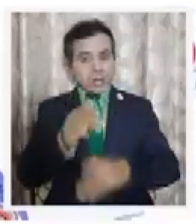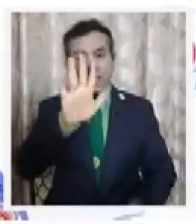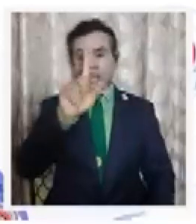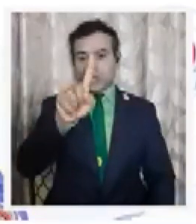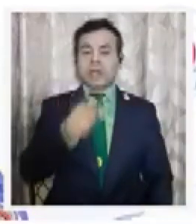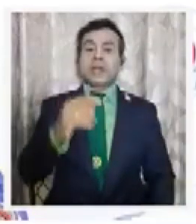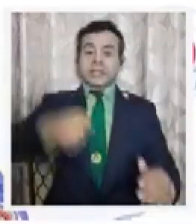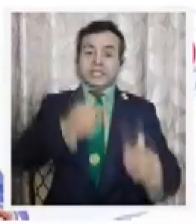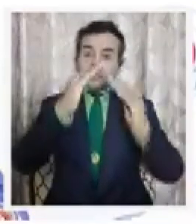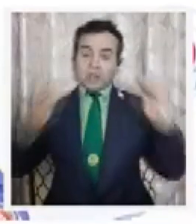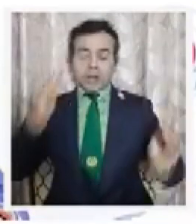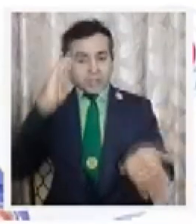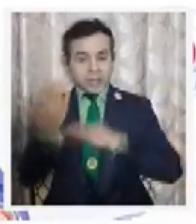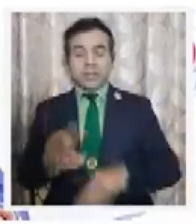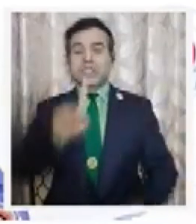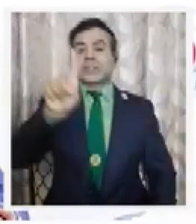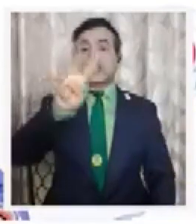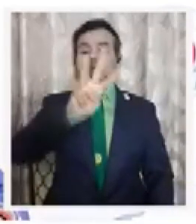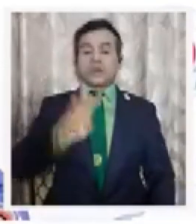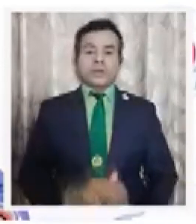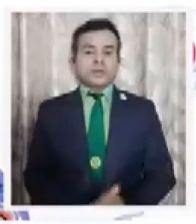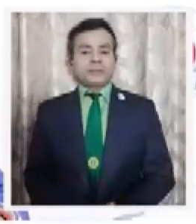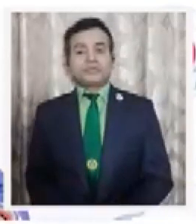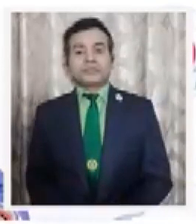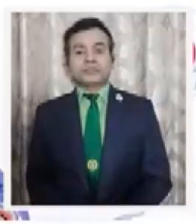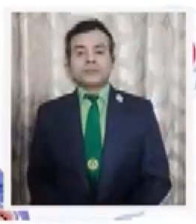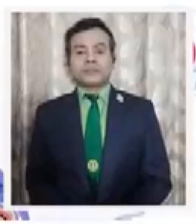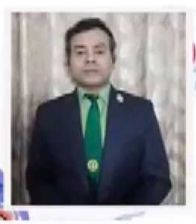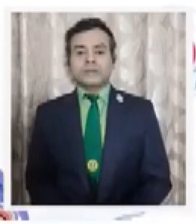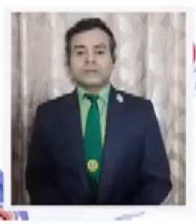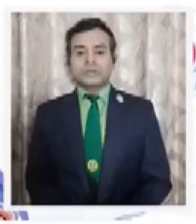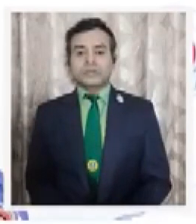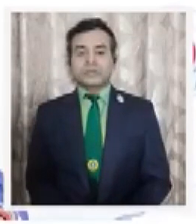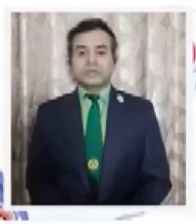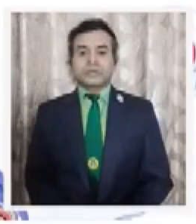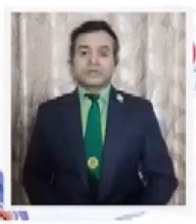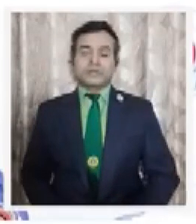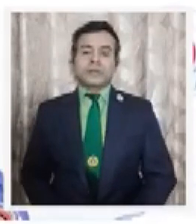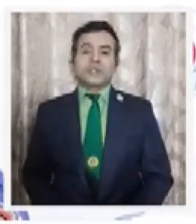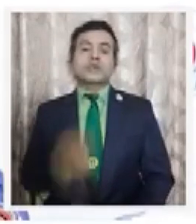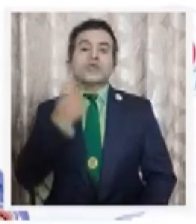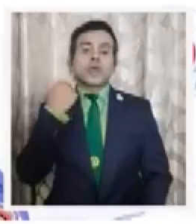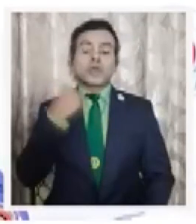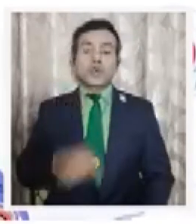বিভাগে 2 জন। হাসপাতালে মৃত্যুবরণ করেছেন 51 জন, বাড়িতে 13 জন।